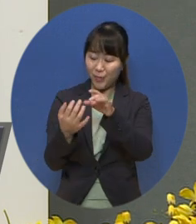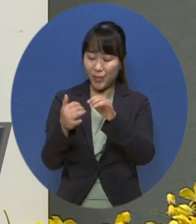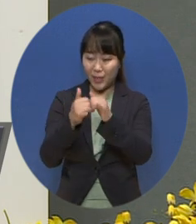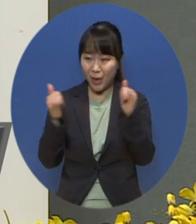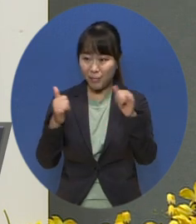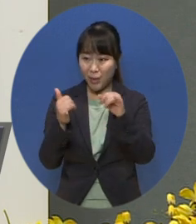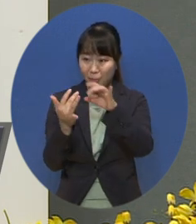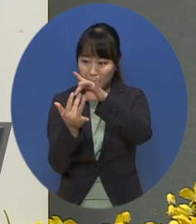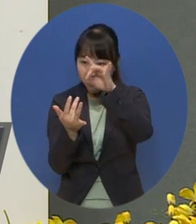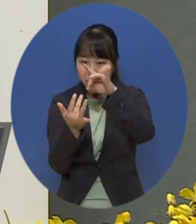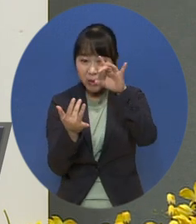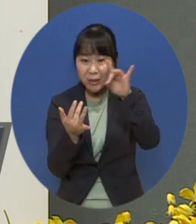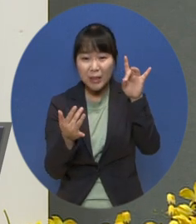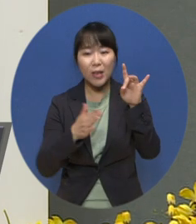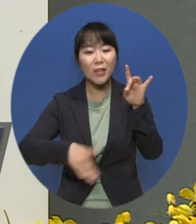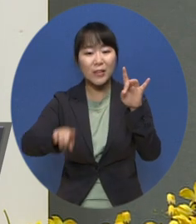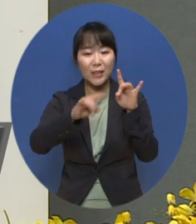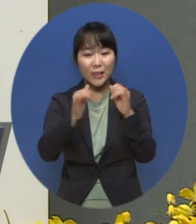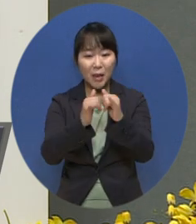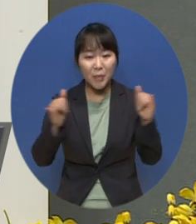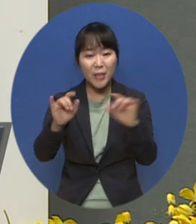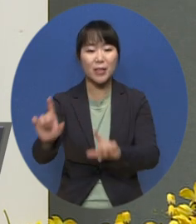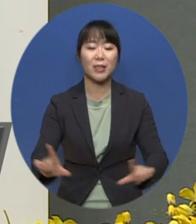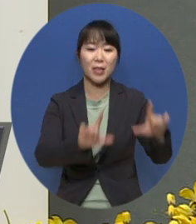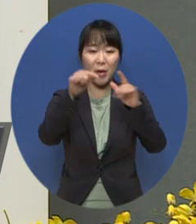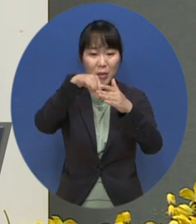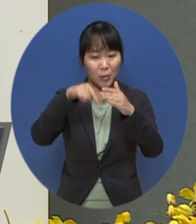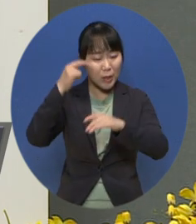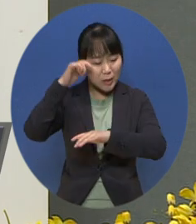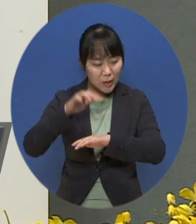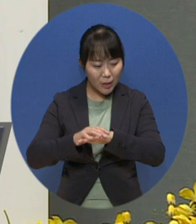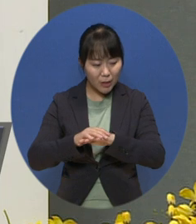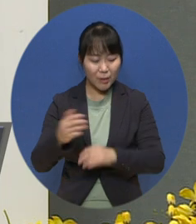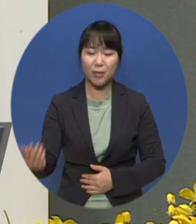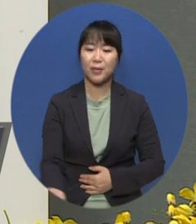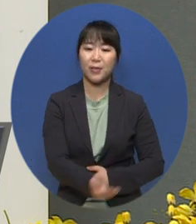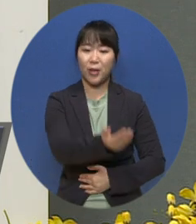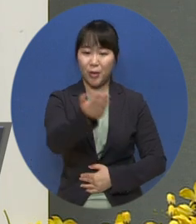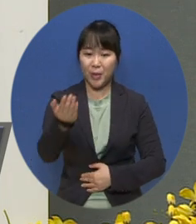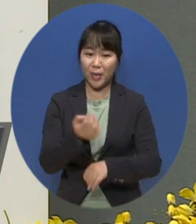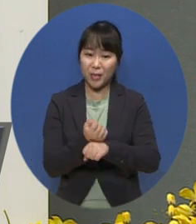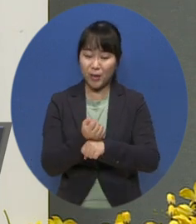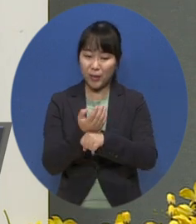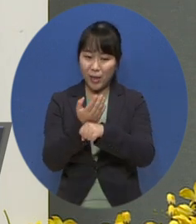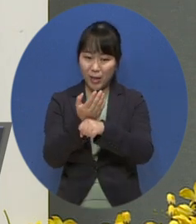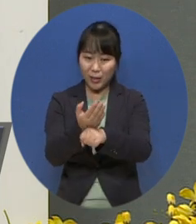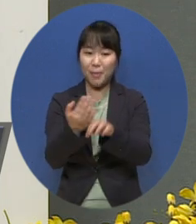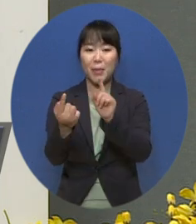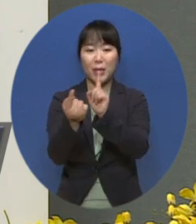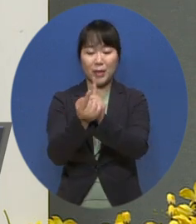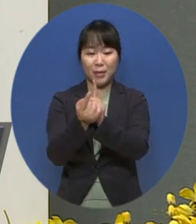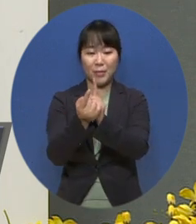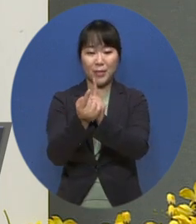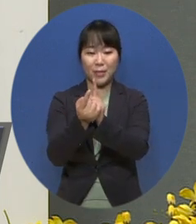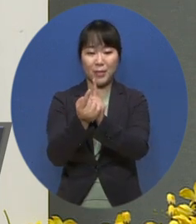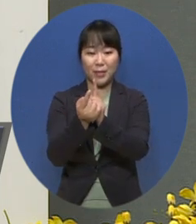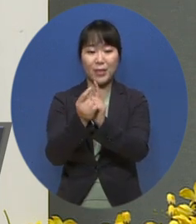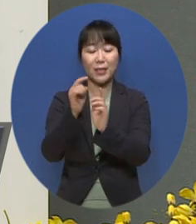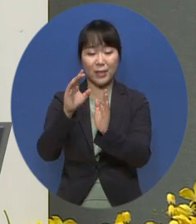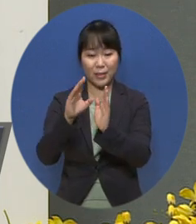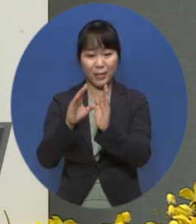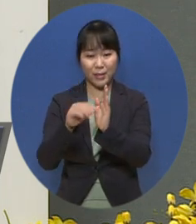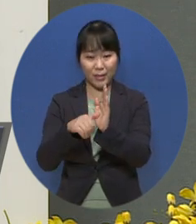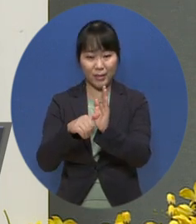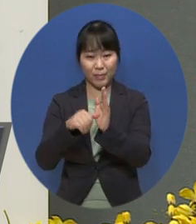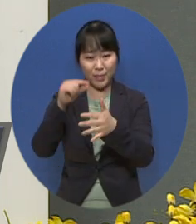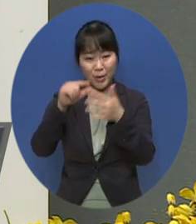그 분들의 생활 속에서의 지혜를 여러분에게 전하는 만남의 시간을 우리가